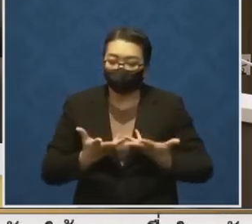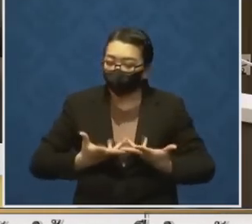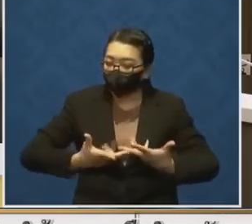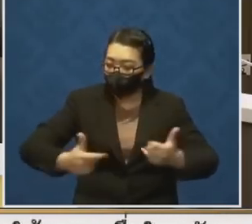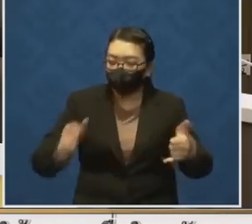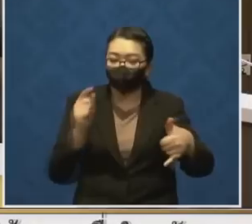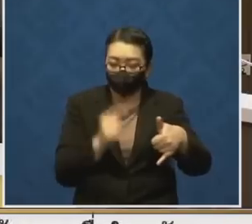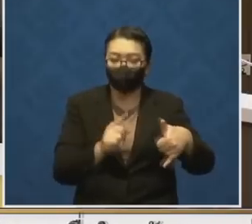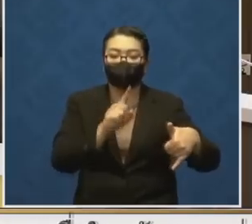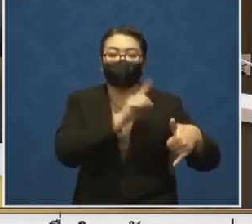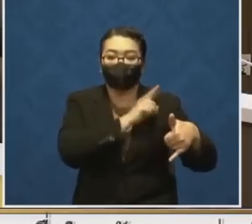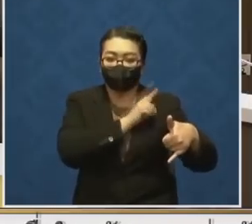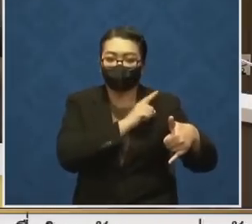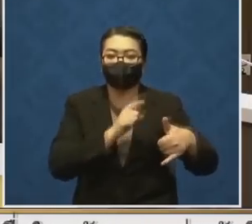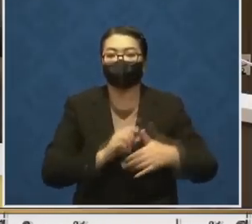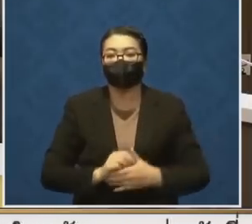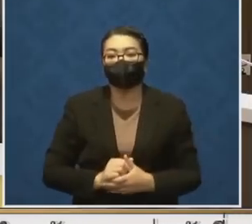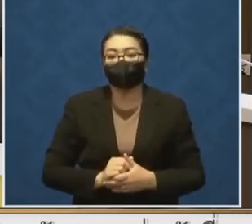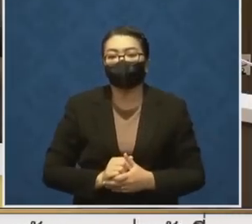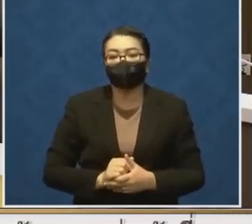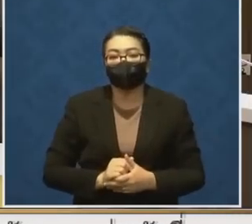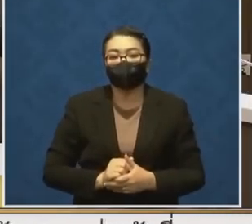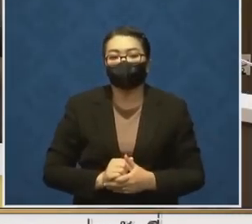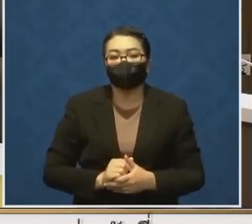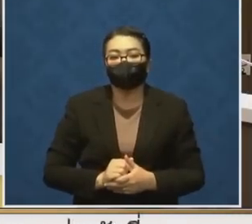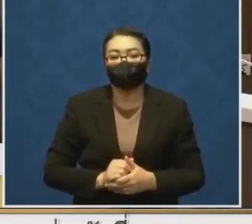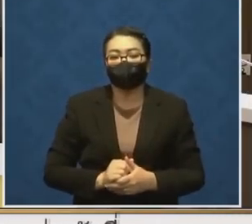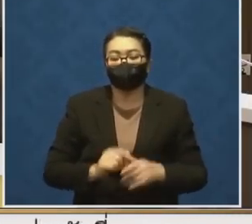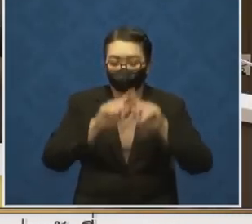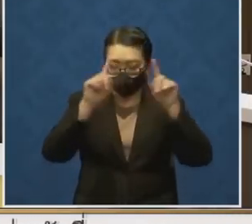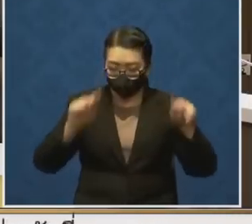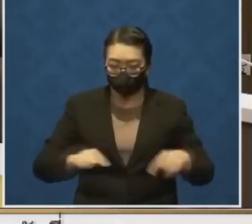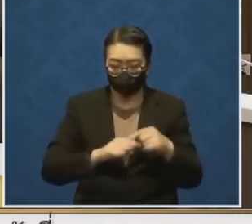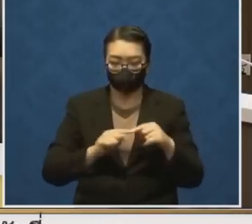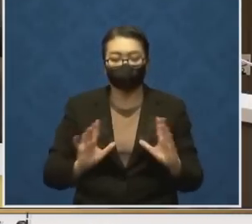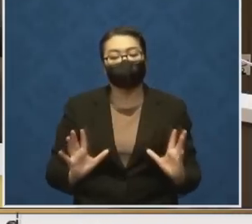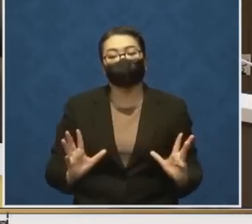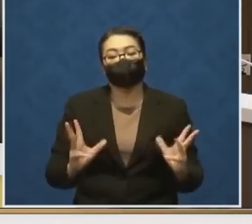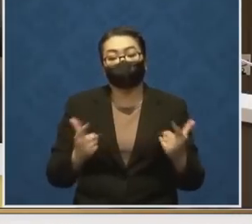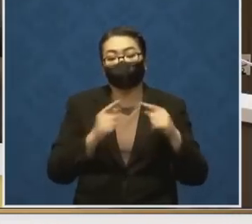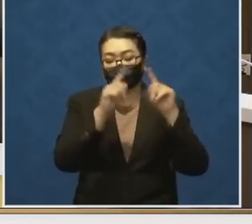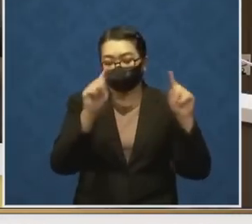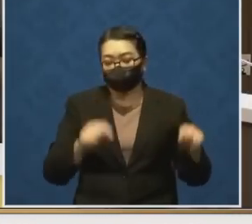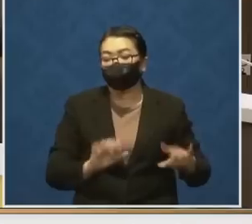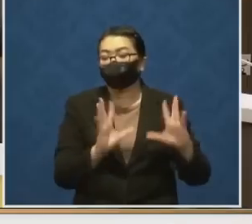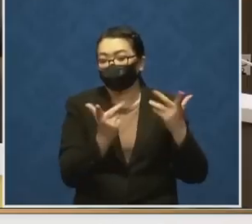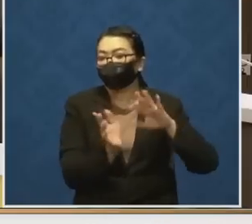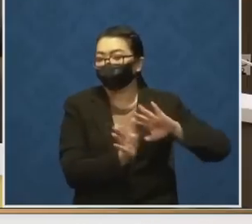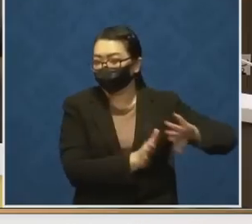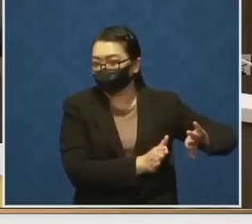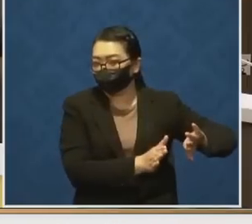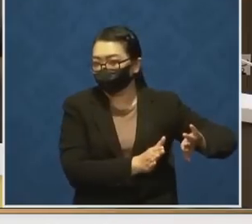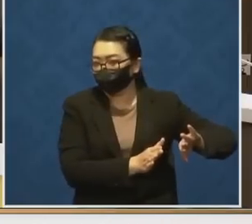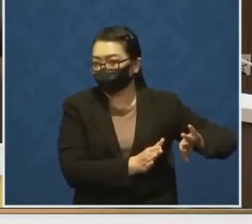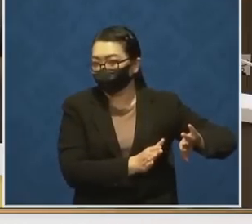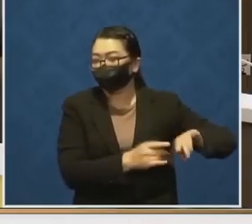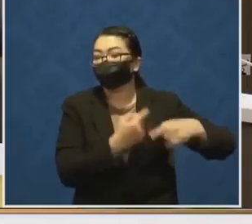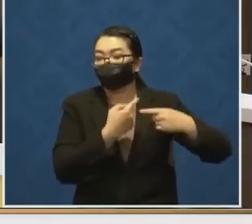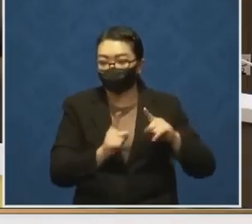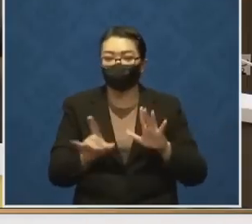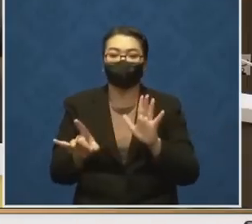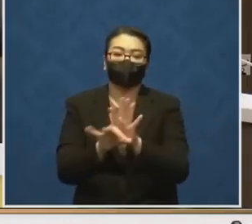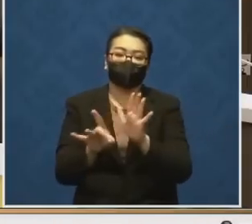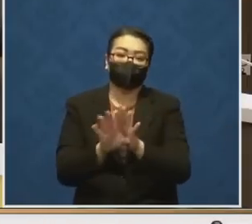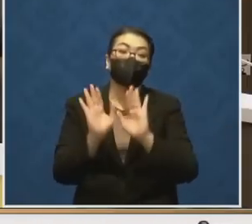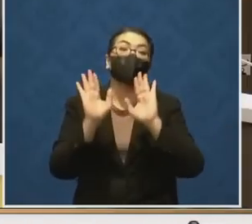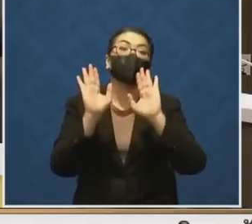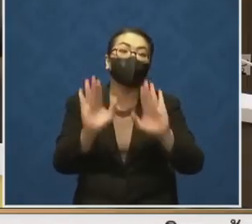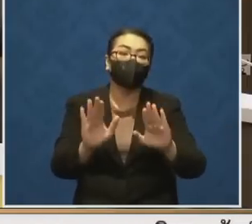ร